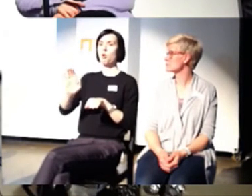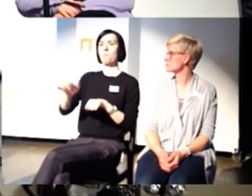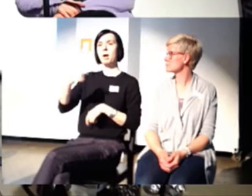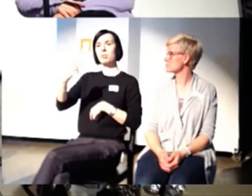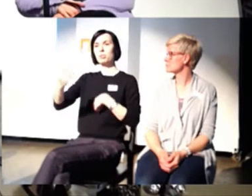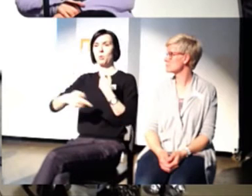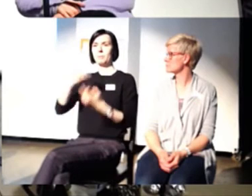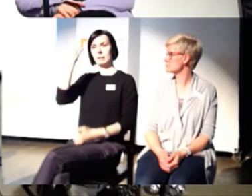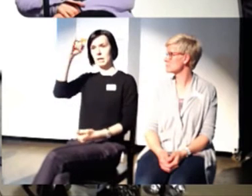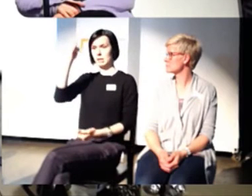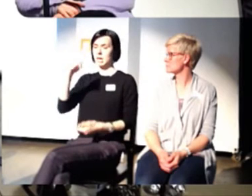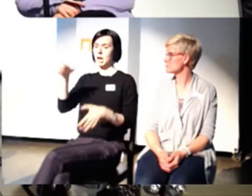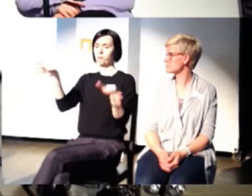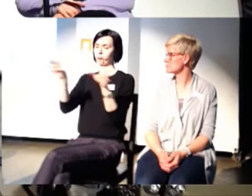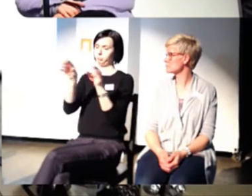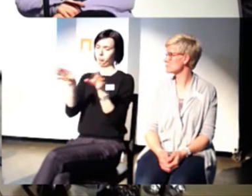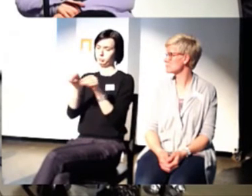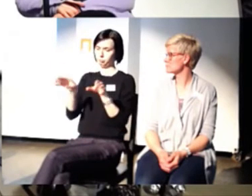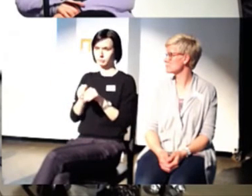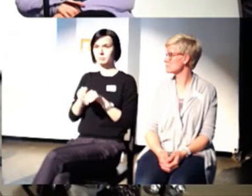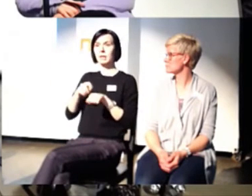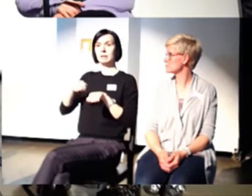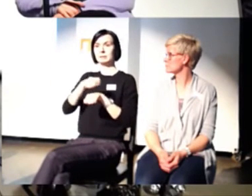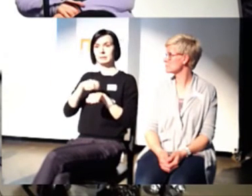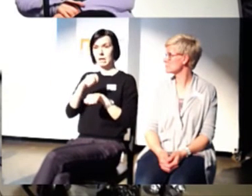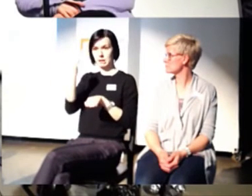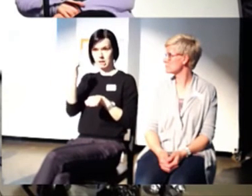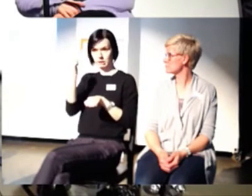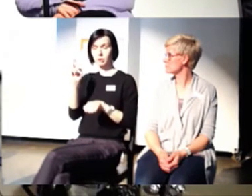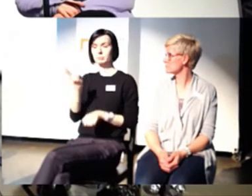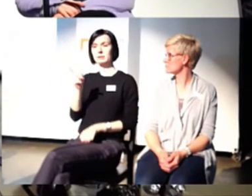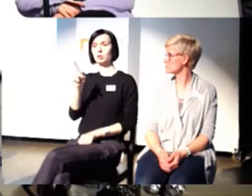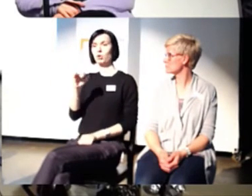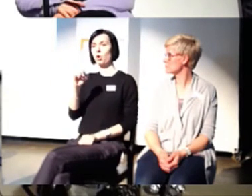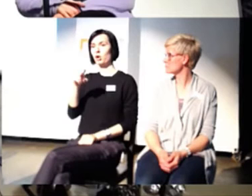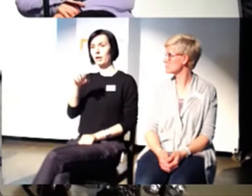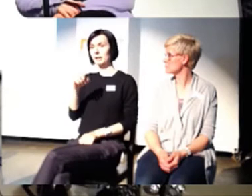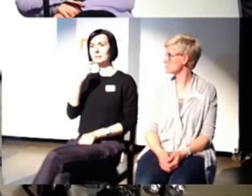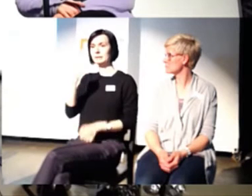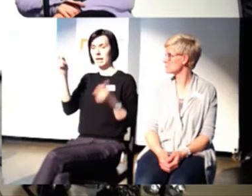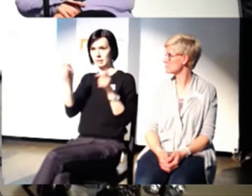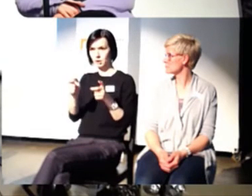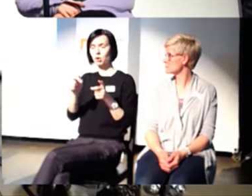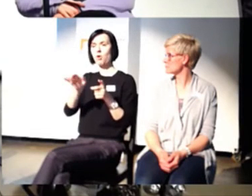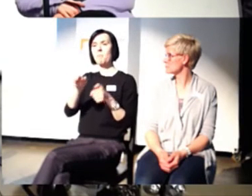toimintaideoista, eli Saaren kartanon konensaation ylläpitämään taiteilija- ja